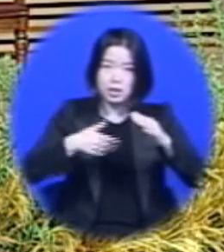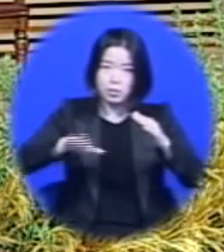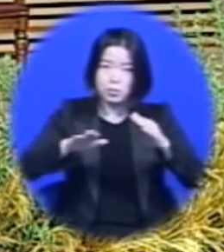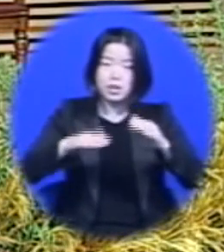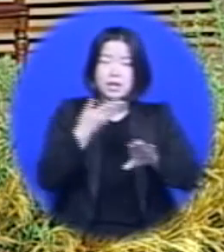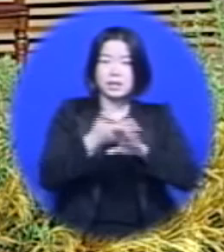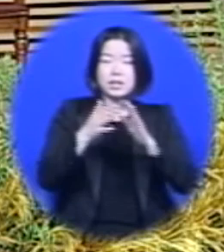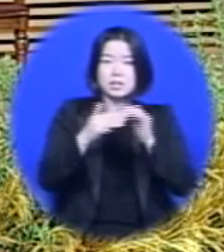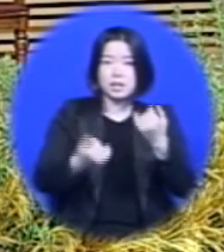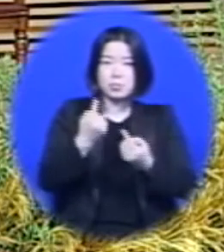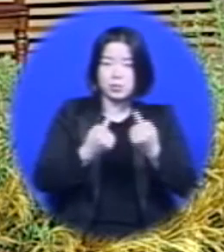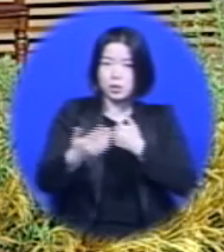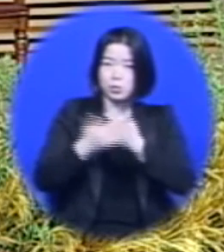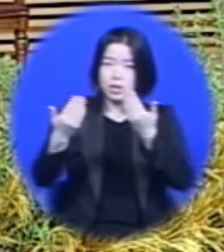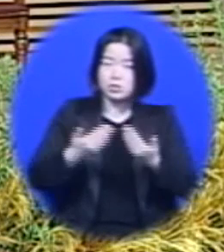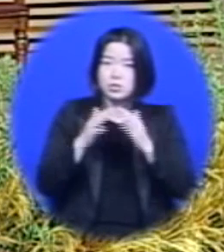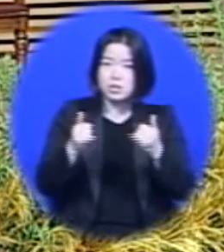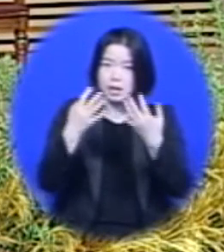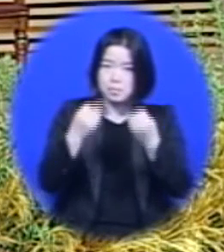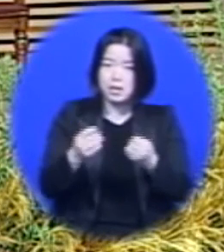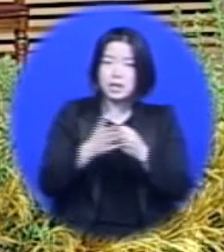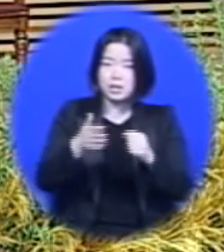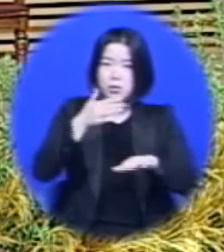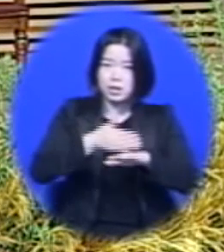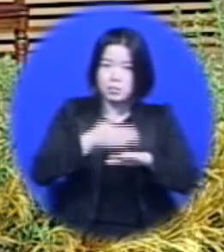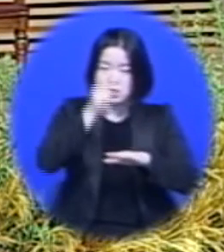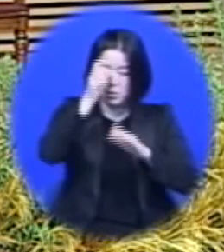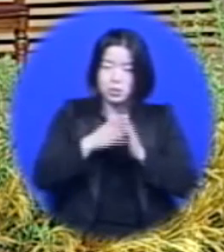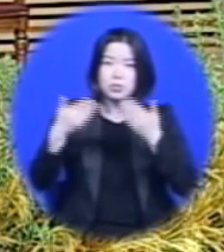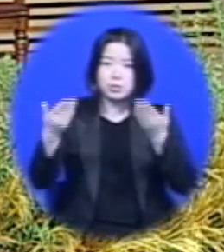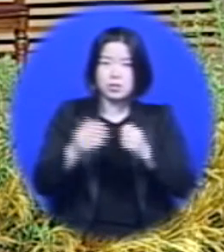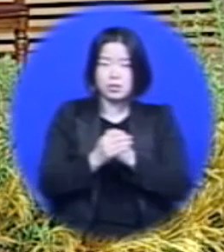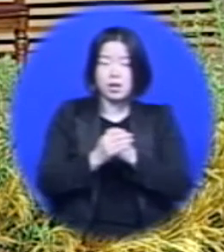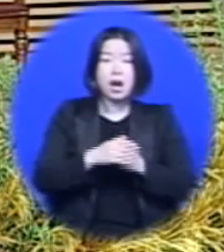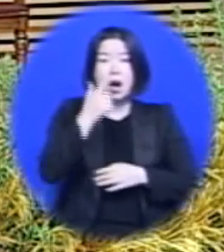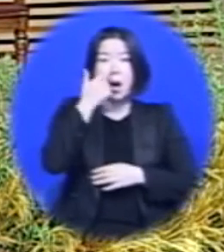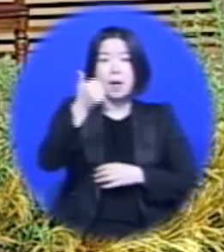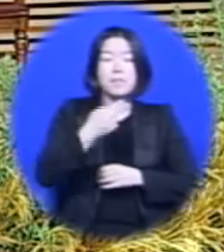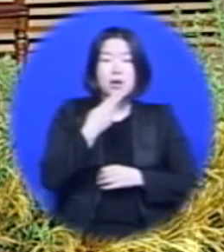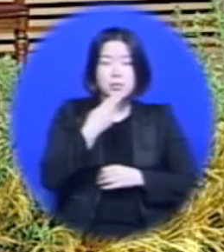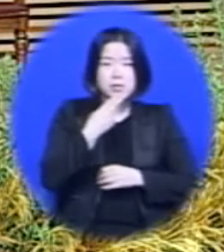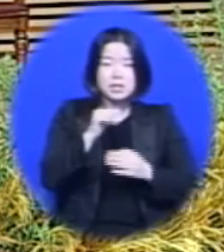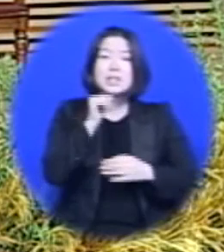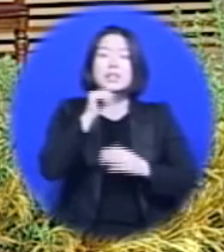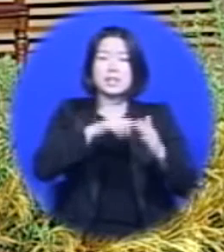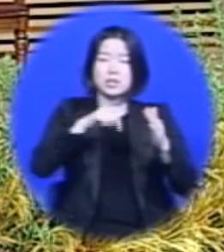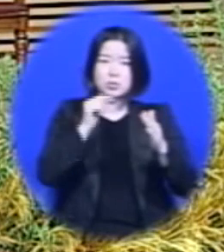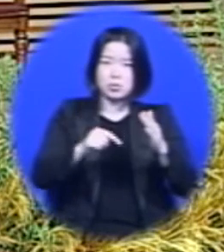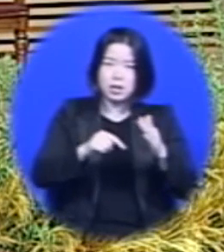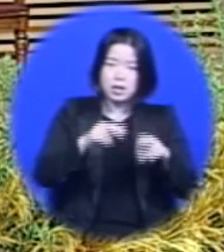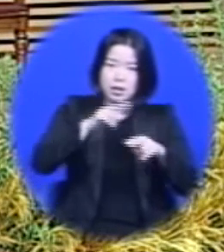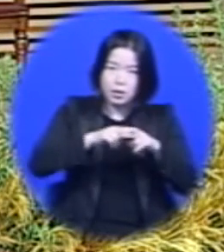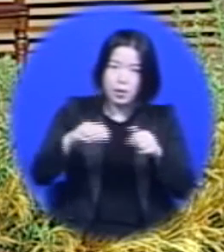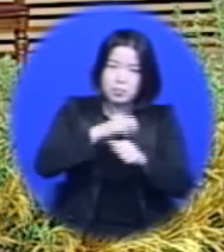사람이 많았음에 늘 감사하며 기도했느니라. 아비도 없이 가난 속에 연좌제에 묶인 내